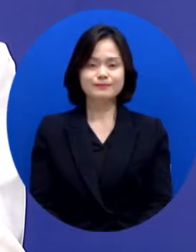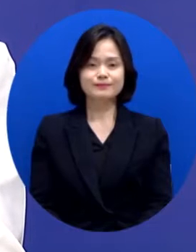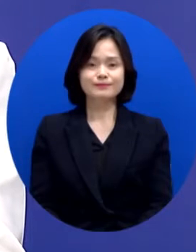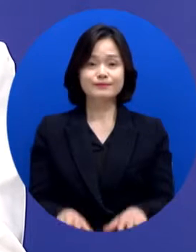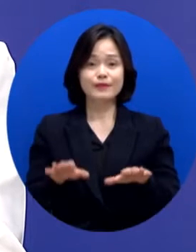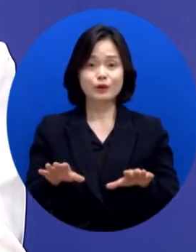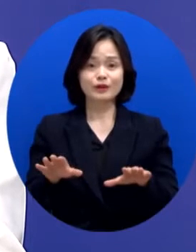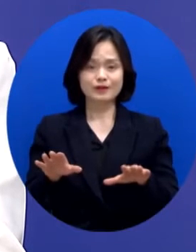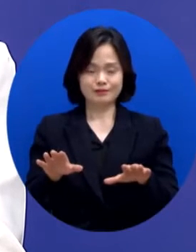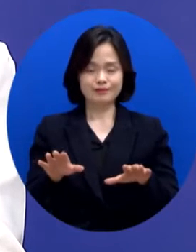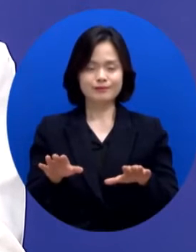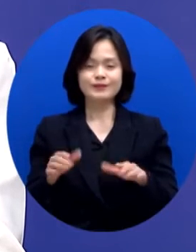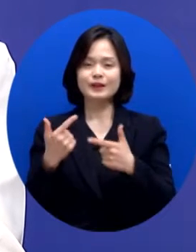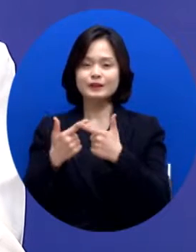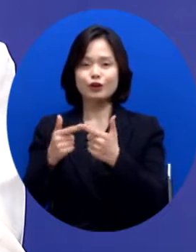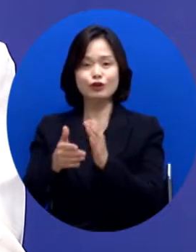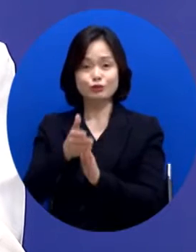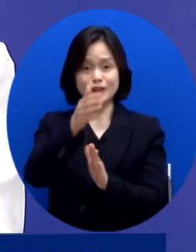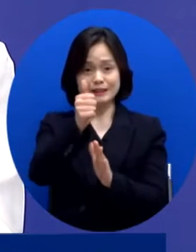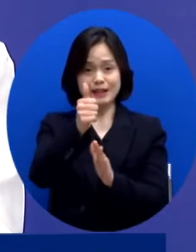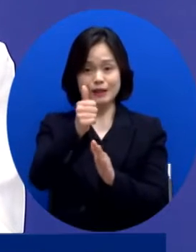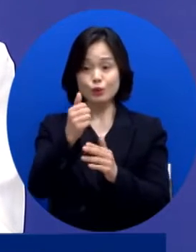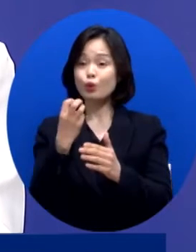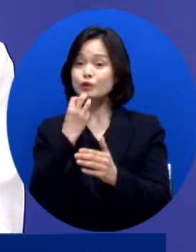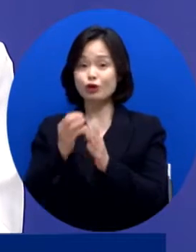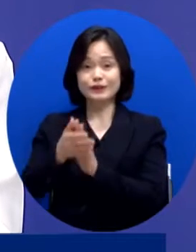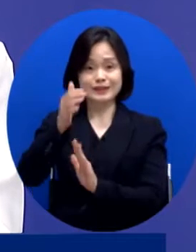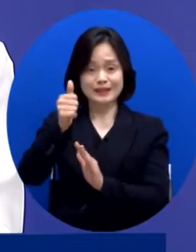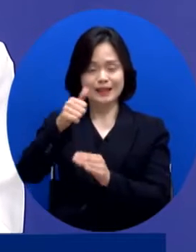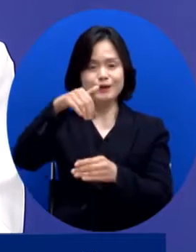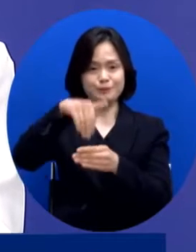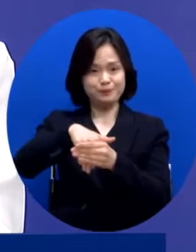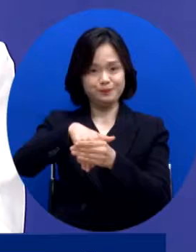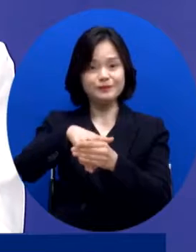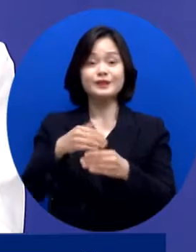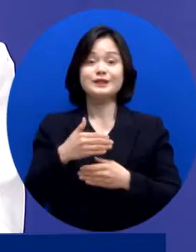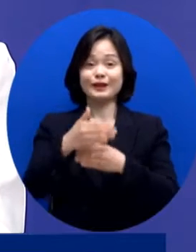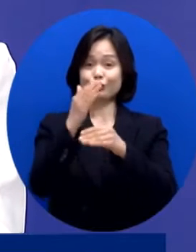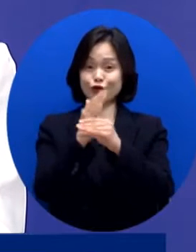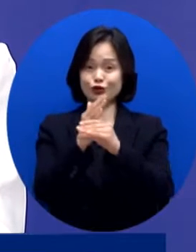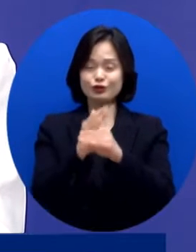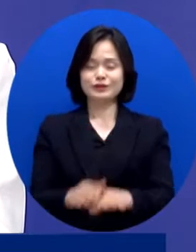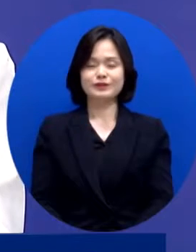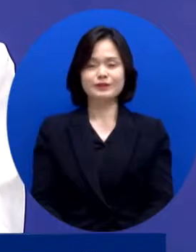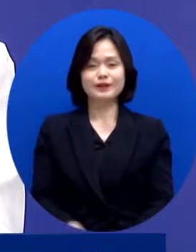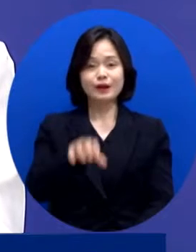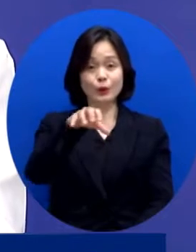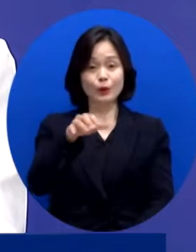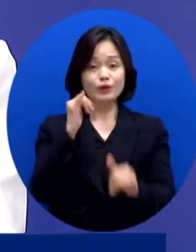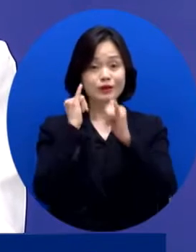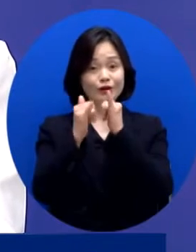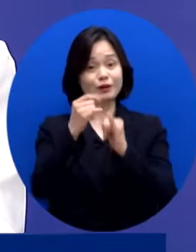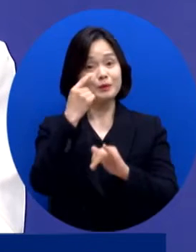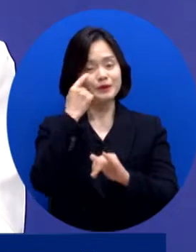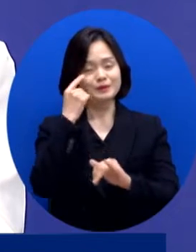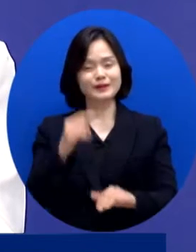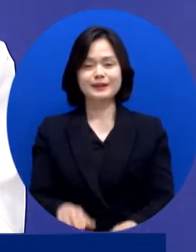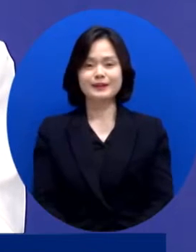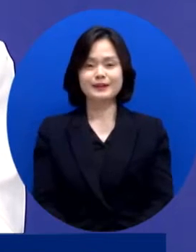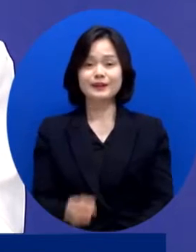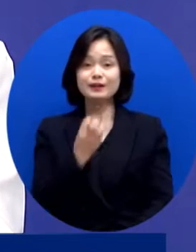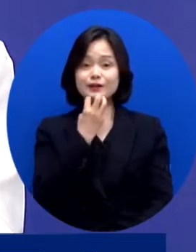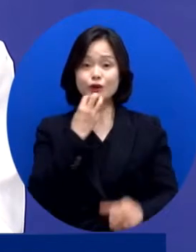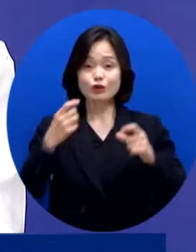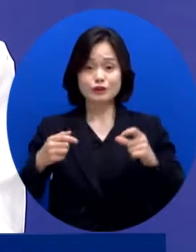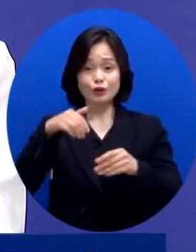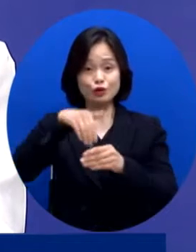지금 서울과 부산 등에서 재보궐선거가 치러지고 있습니다. 취재기자 연결해서 자세한 상황 알아보겠습니다. 네, 먼저 서울 지역